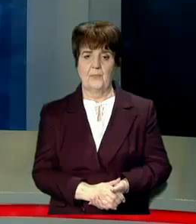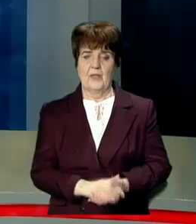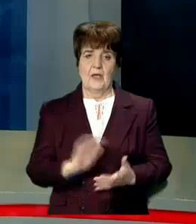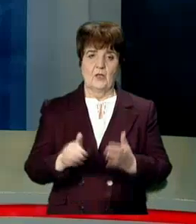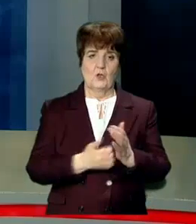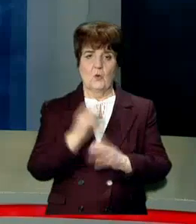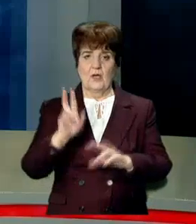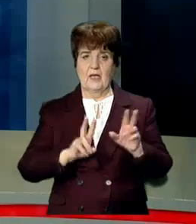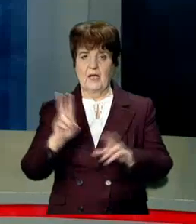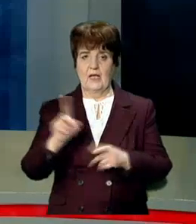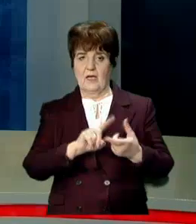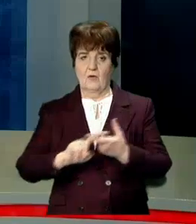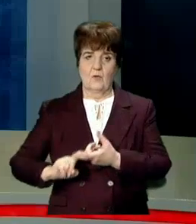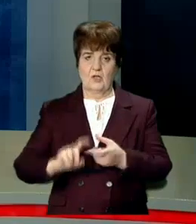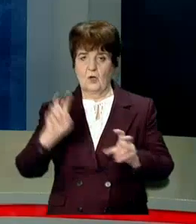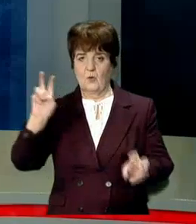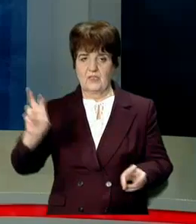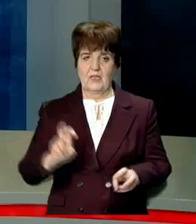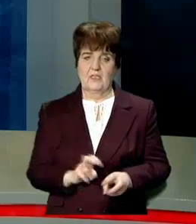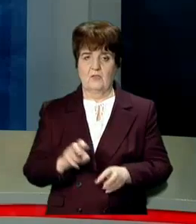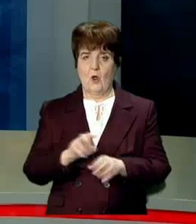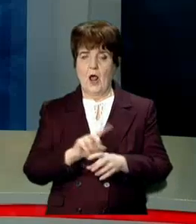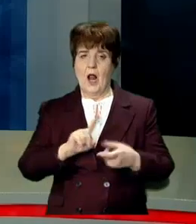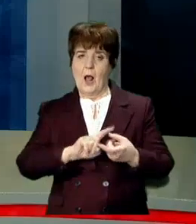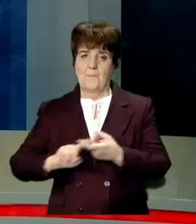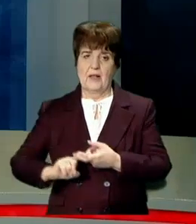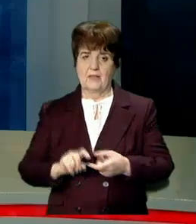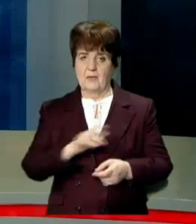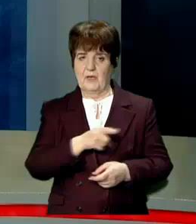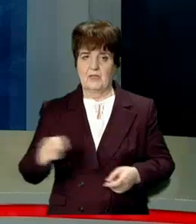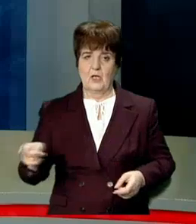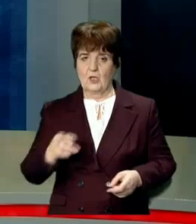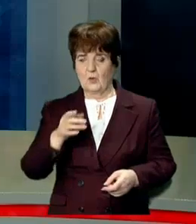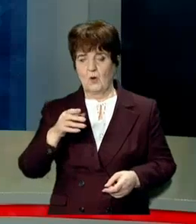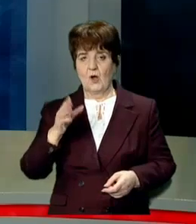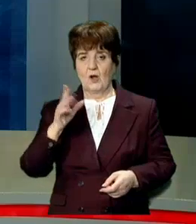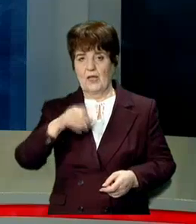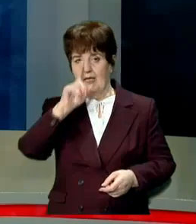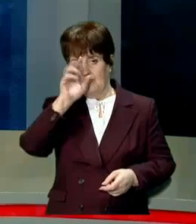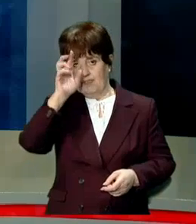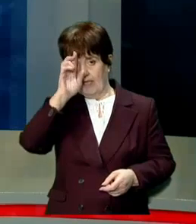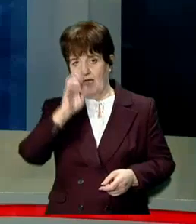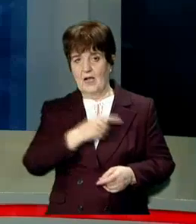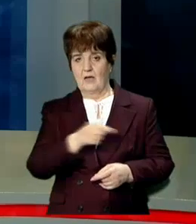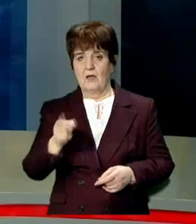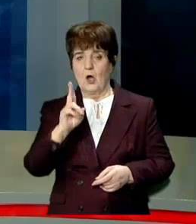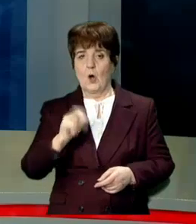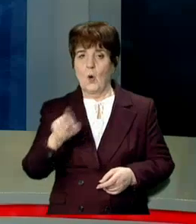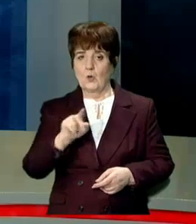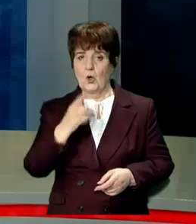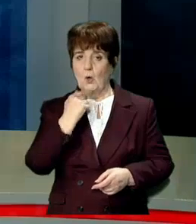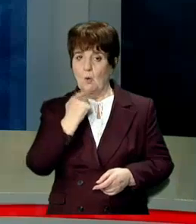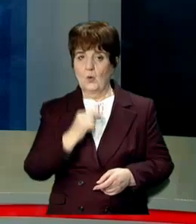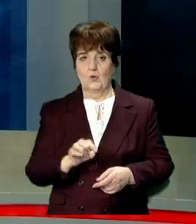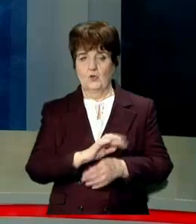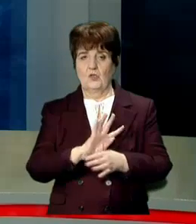Noi reguli epidemiologice în contextul valului pandemic. Pe teritoriul țării este valabil cod roșu de COVID-19. Instituțiile